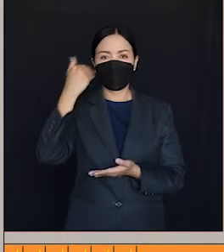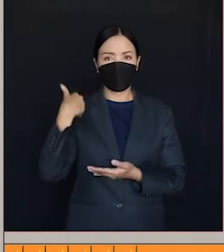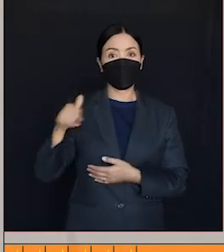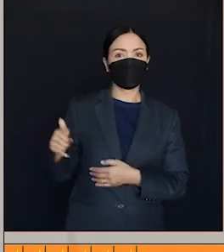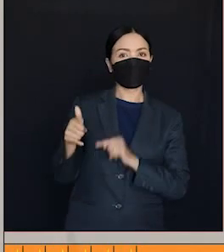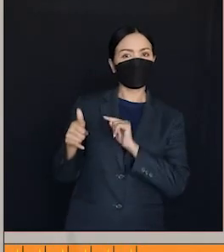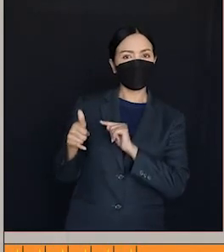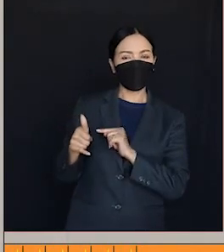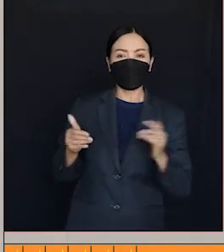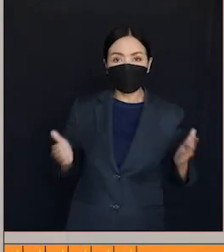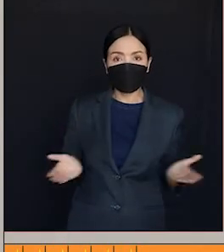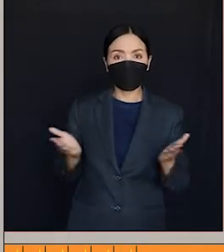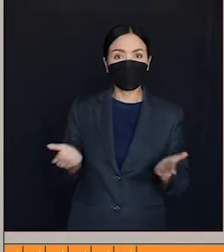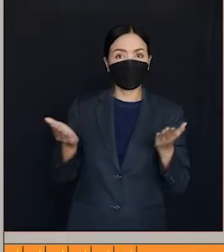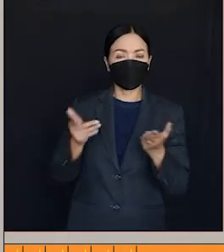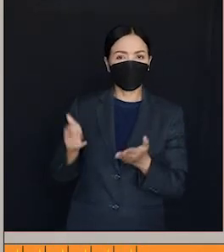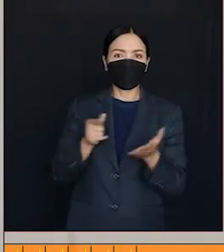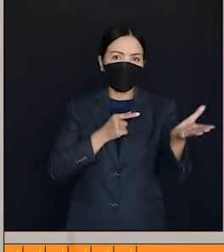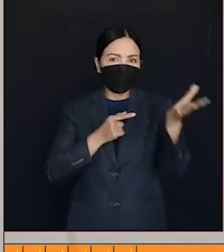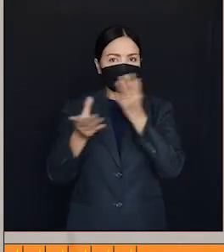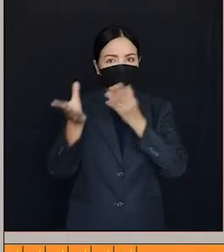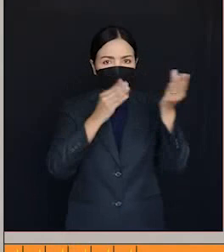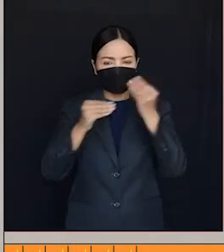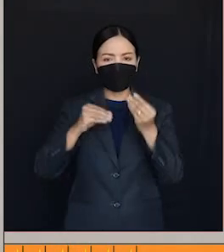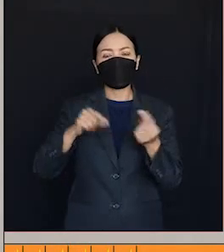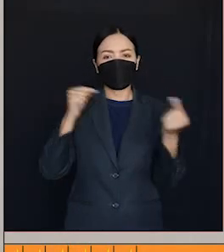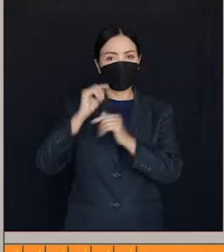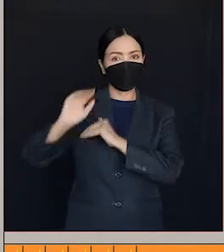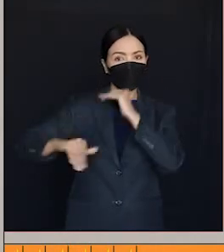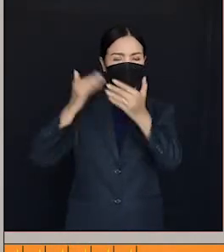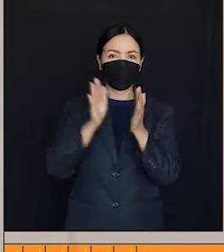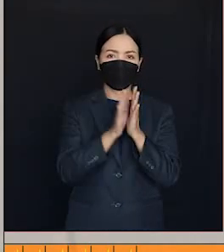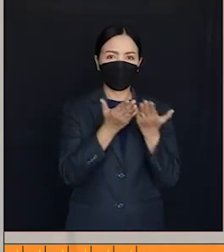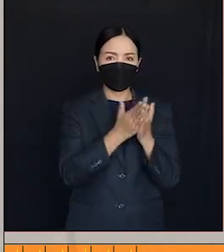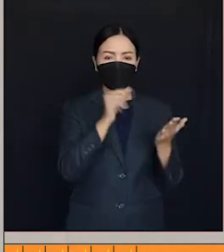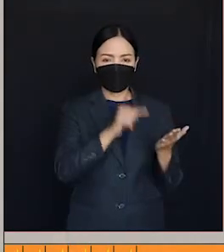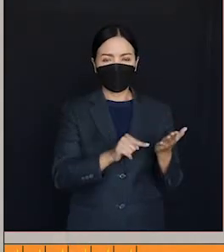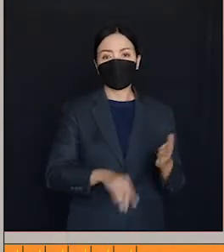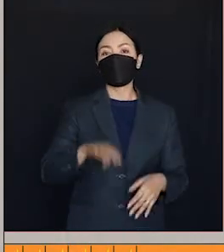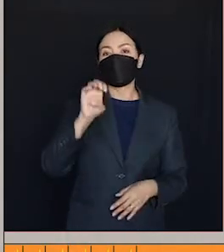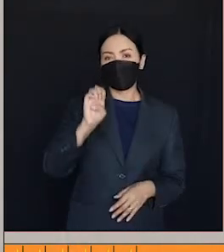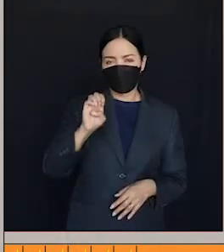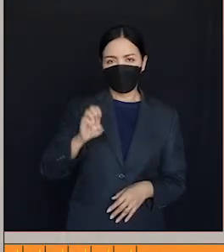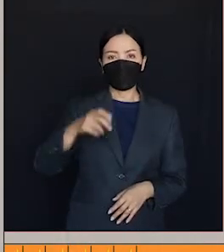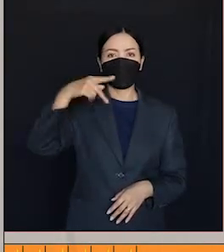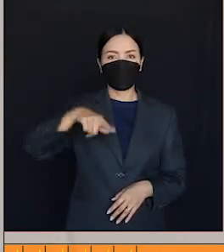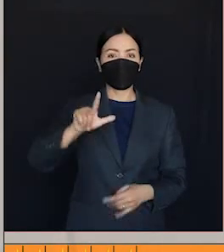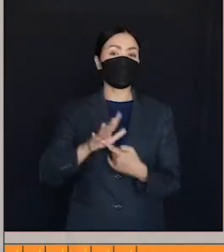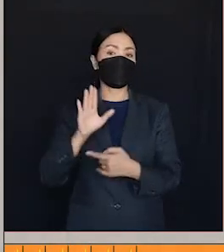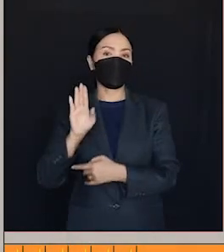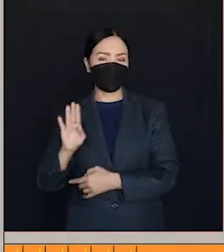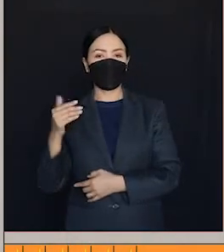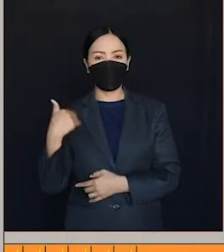ที่เราส่งเสริมให้เรียนรู้เรื่องของการพัฒนาหนังสือ ePub นะคะเราก็มี